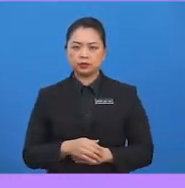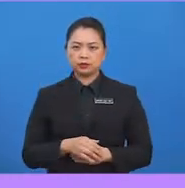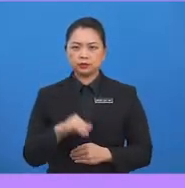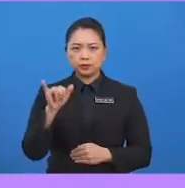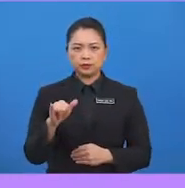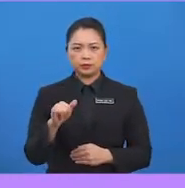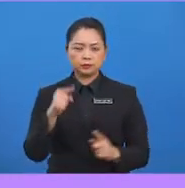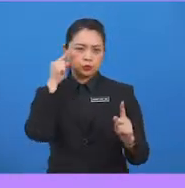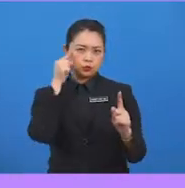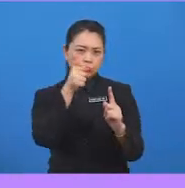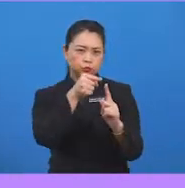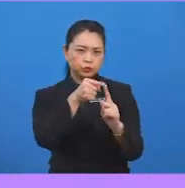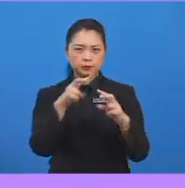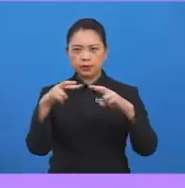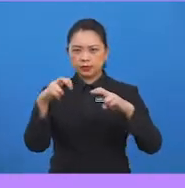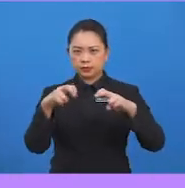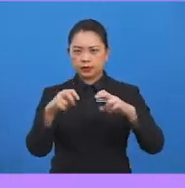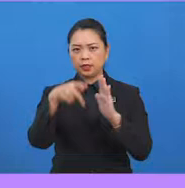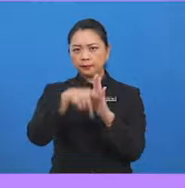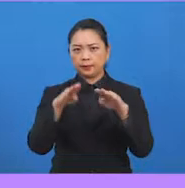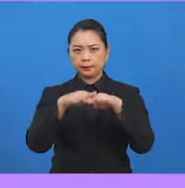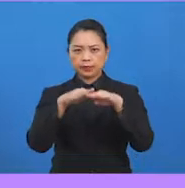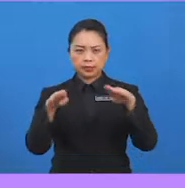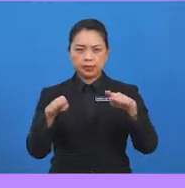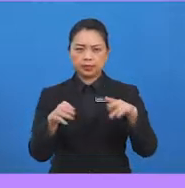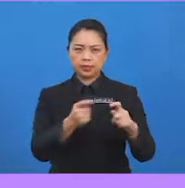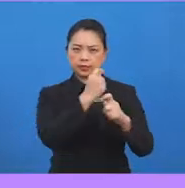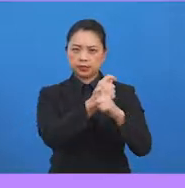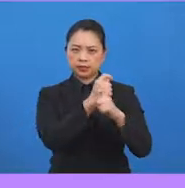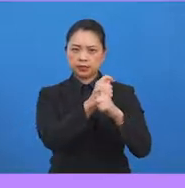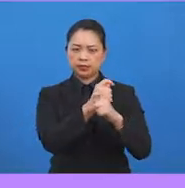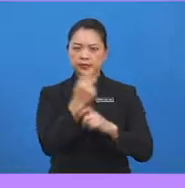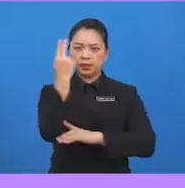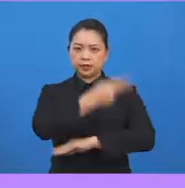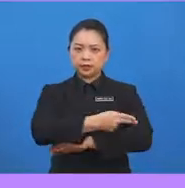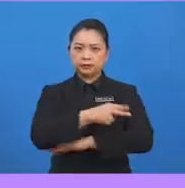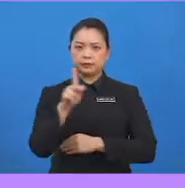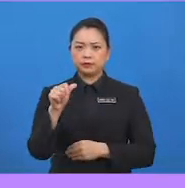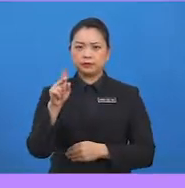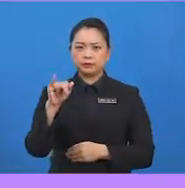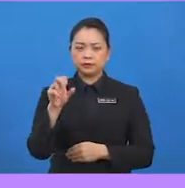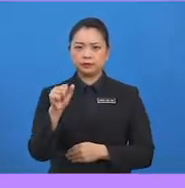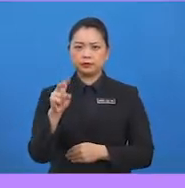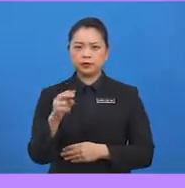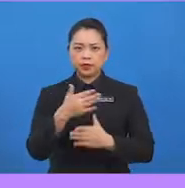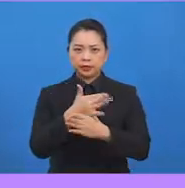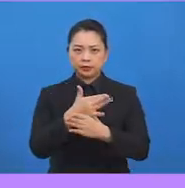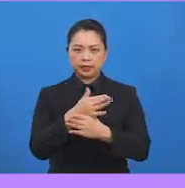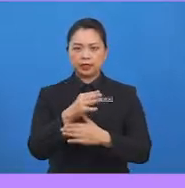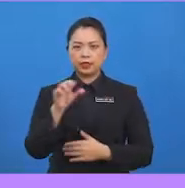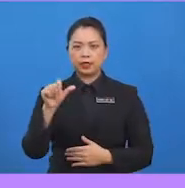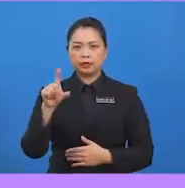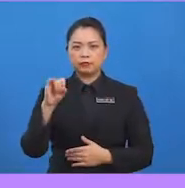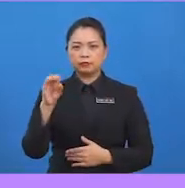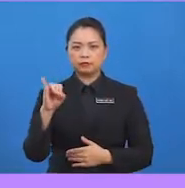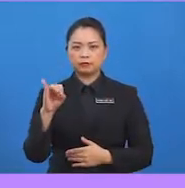yang bertujuan mengkaji perbezaan ketahanan terhadap kakisan antara aloi dengan